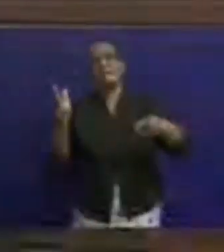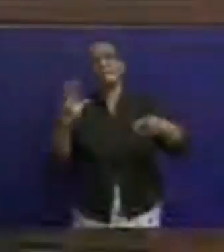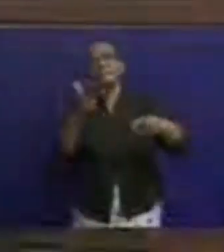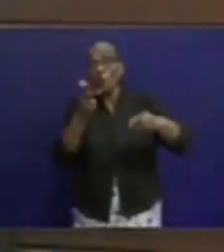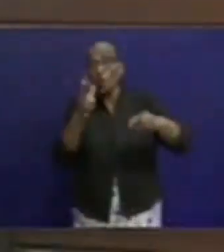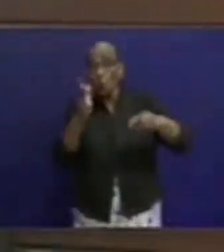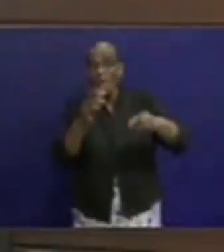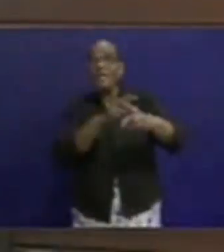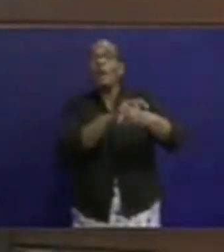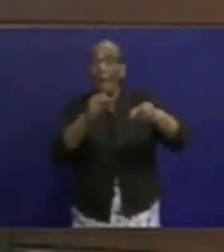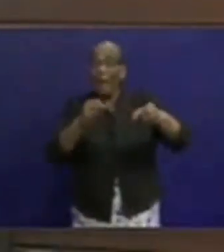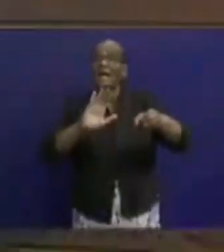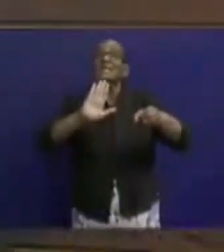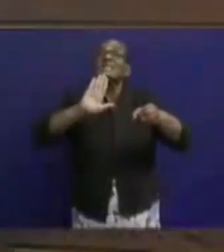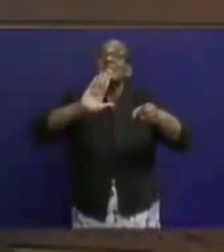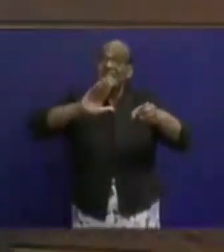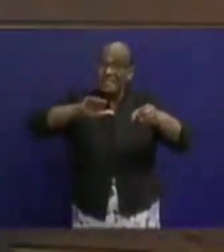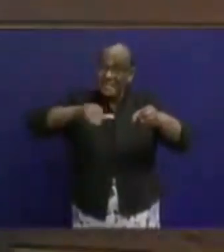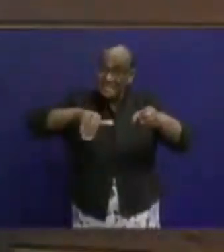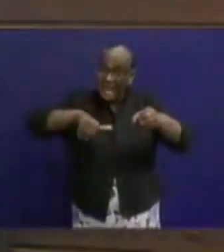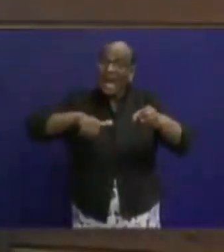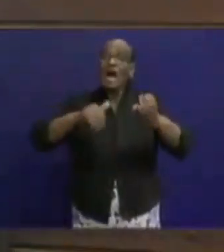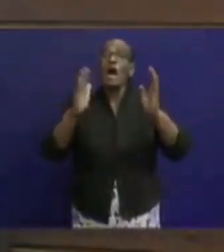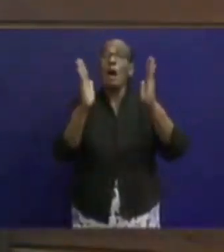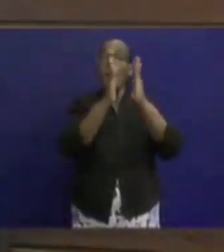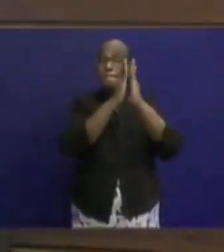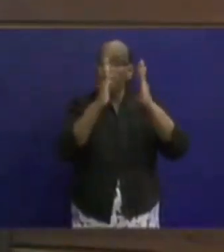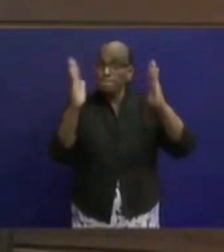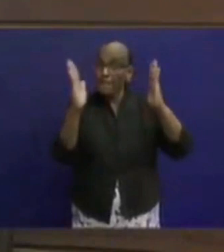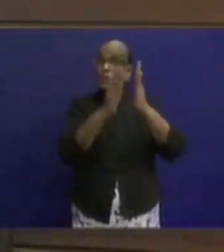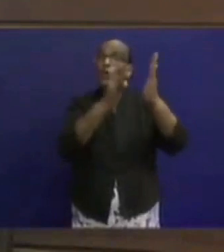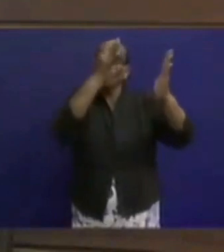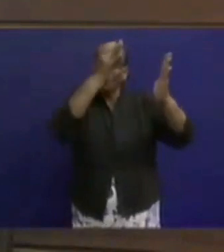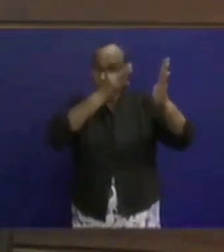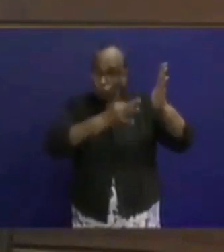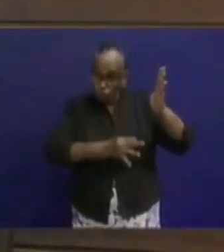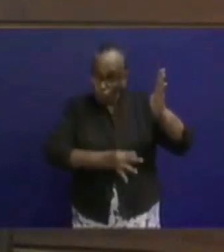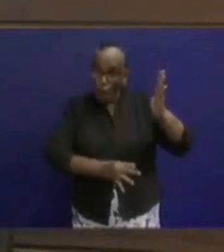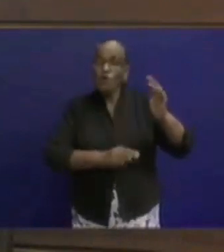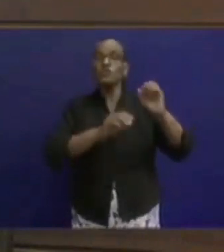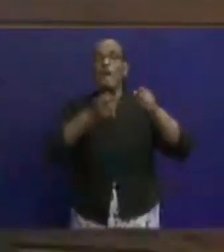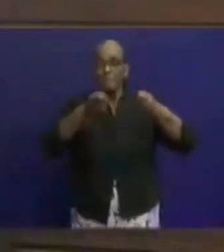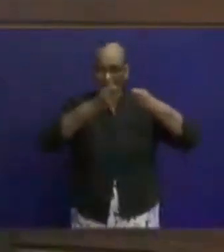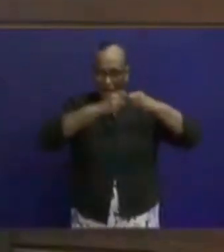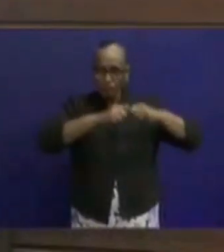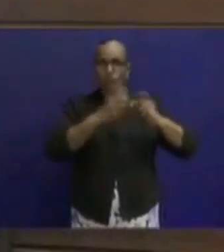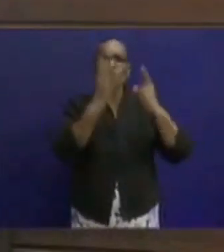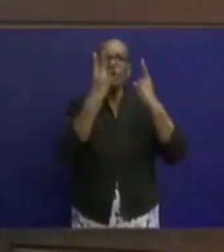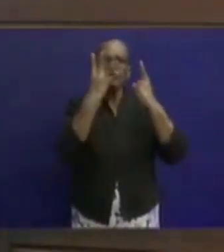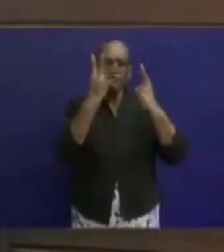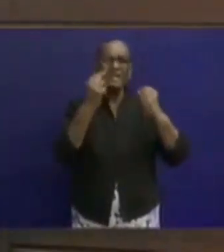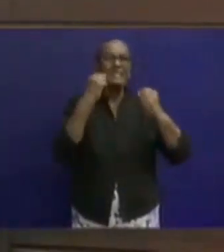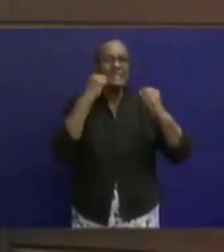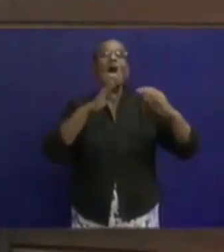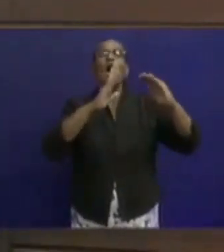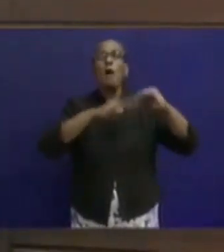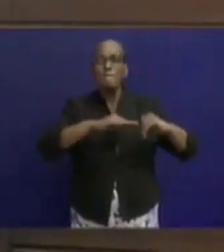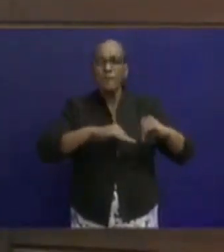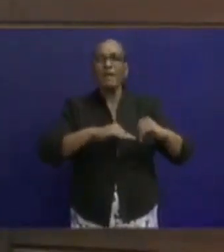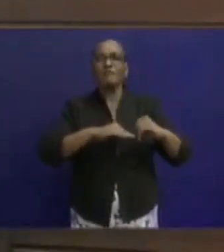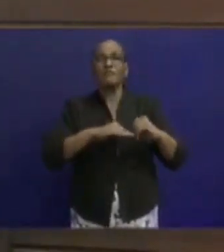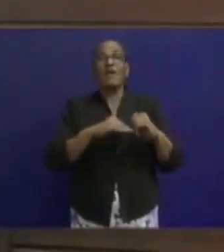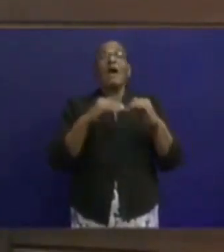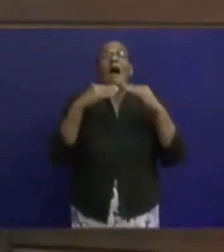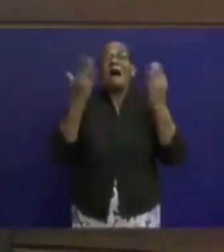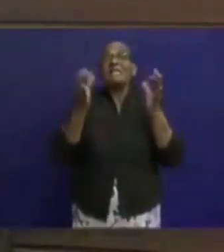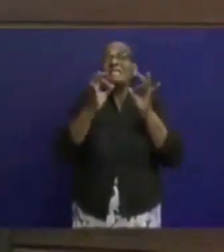dat wordt weggehaald na dat u uw periode in thuisquarantaine heeft afgesloten. En dat zal dus hoogstwaarschijnlijk zijn